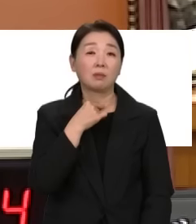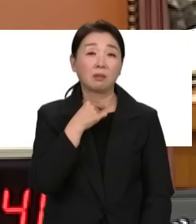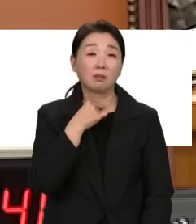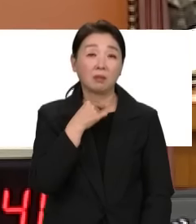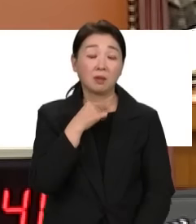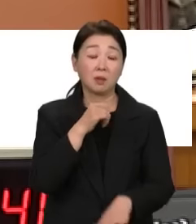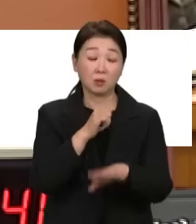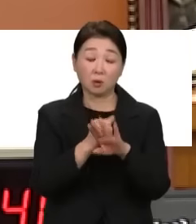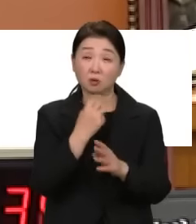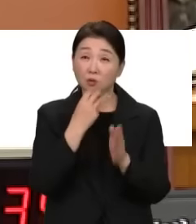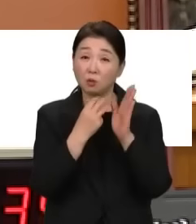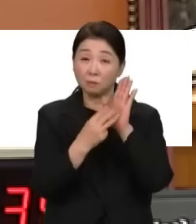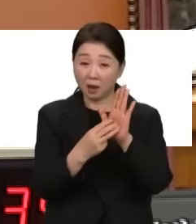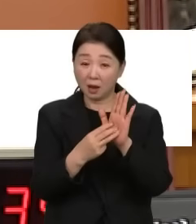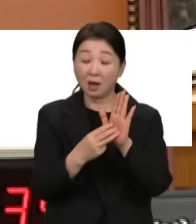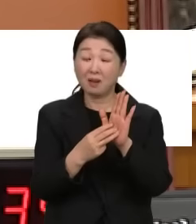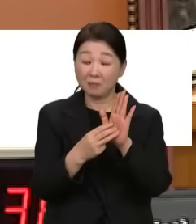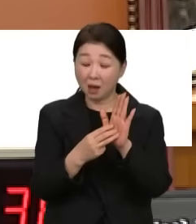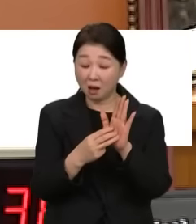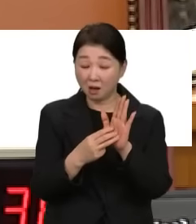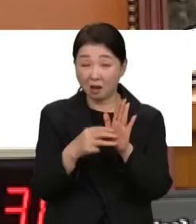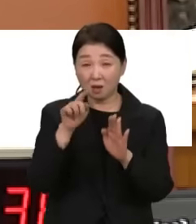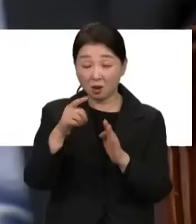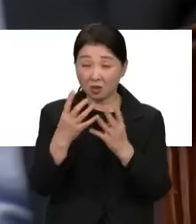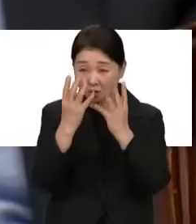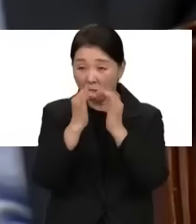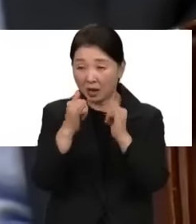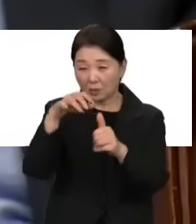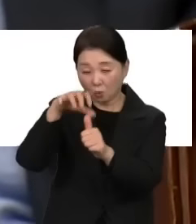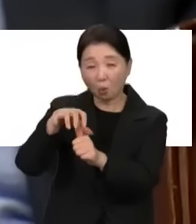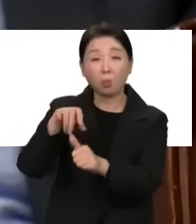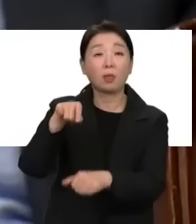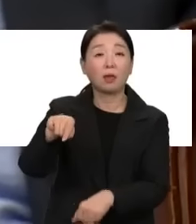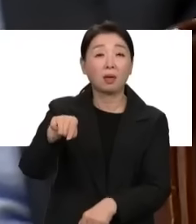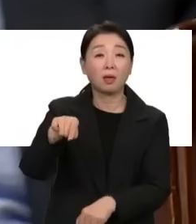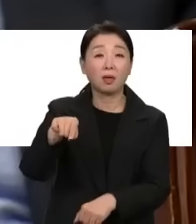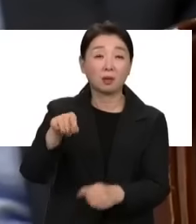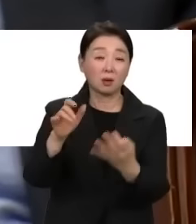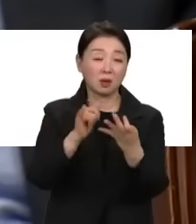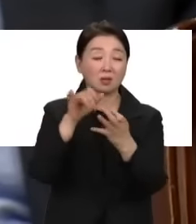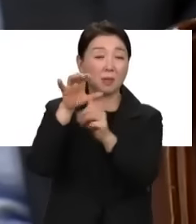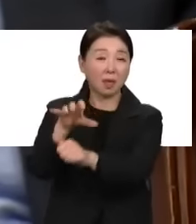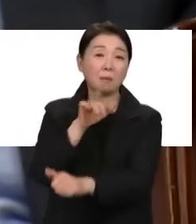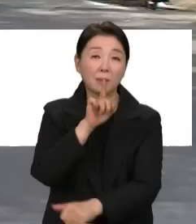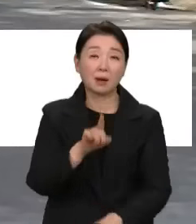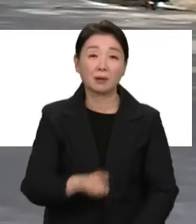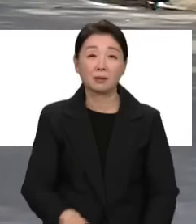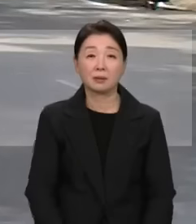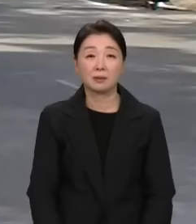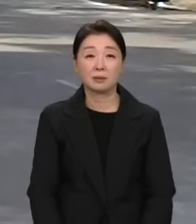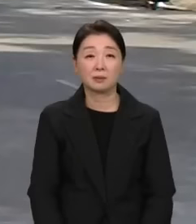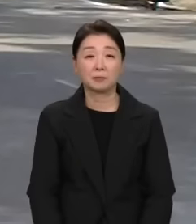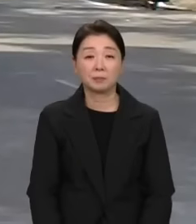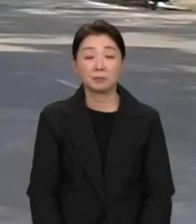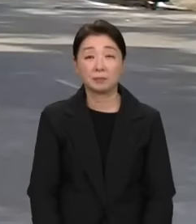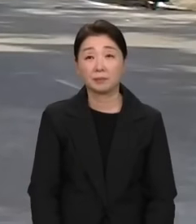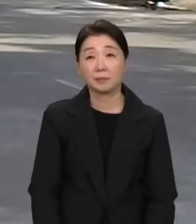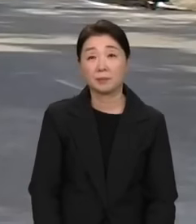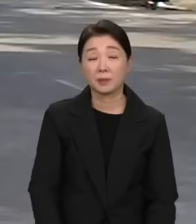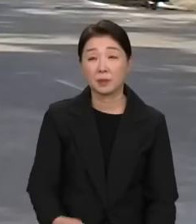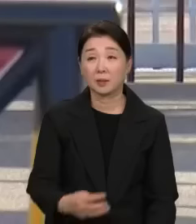이제 수방사 아 미결수 수용소로 결정해서 이제 거기에 14명을 집어 넣겠다는 겁니다 일각에선